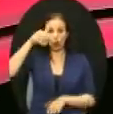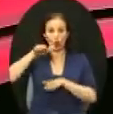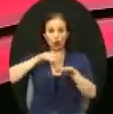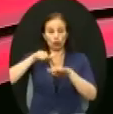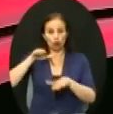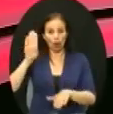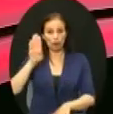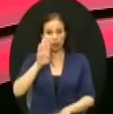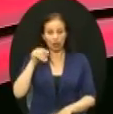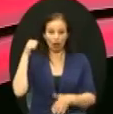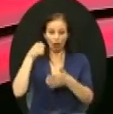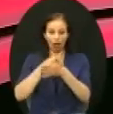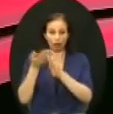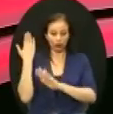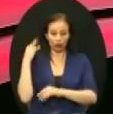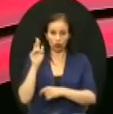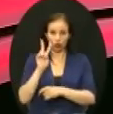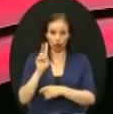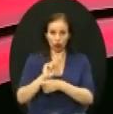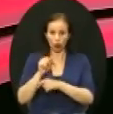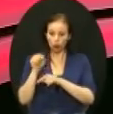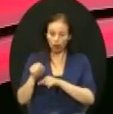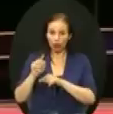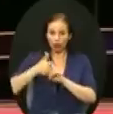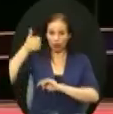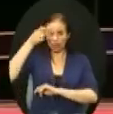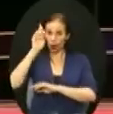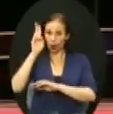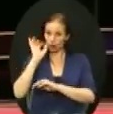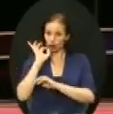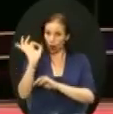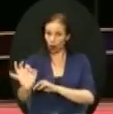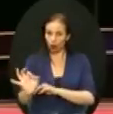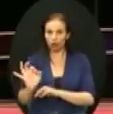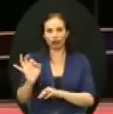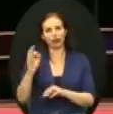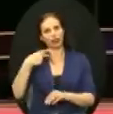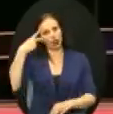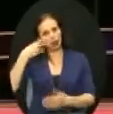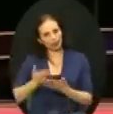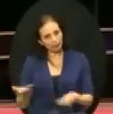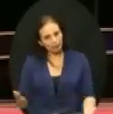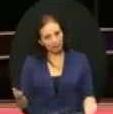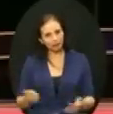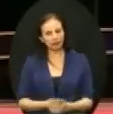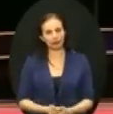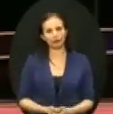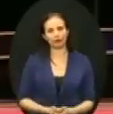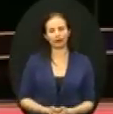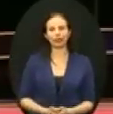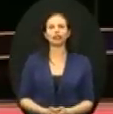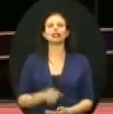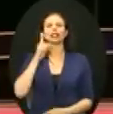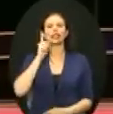איש שעד לפני שתי דקות הוא היה שר חוץ שלו? אני מציע, לא לפני שתי דקות. יומיים. אנחנו שוב